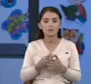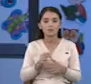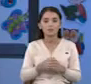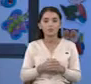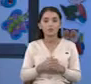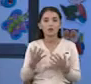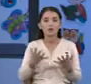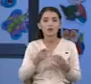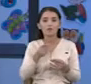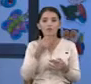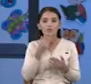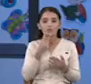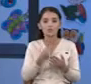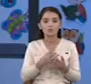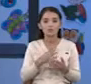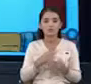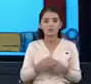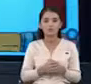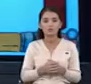Посмотрите. Кого вы видите?